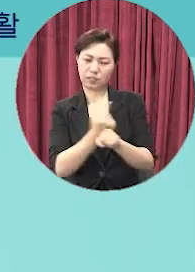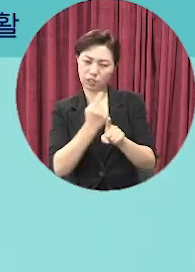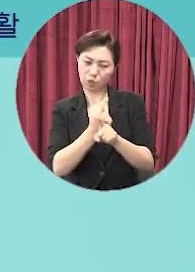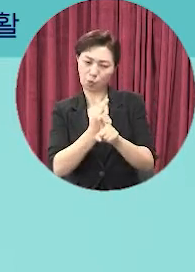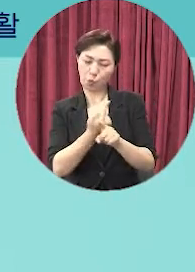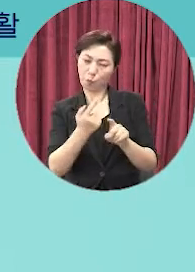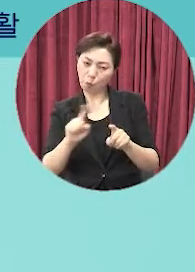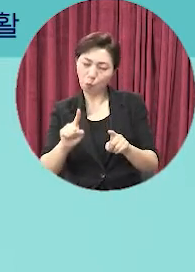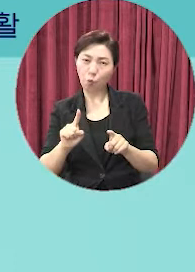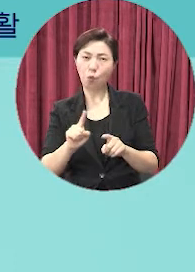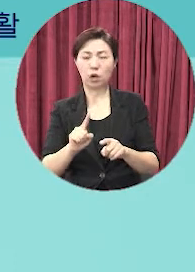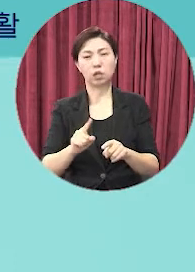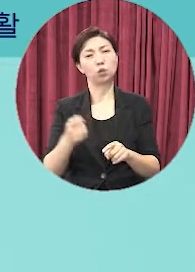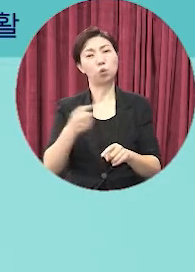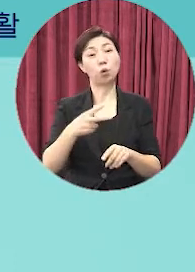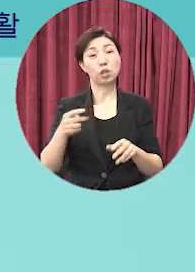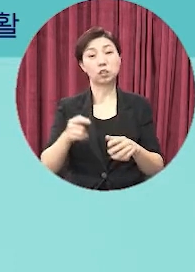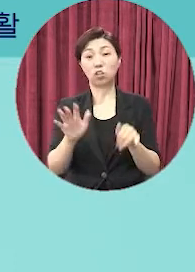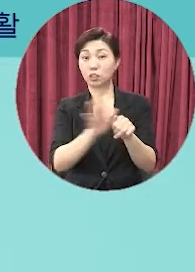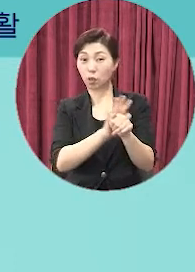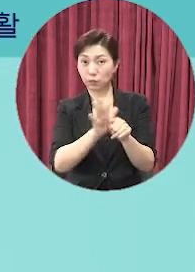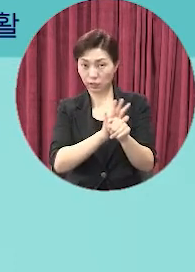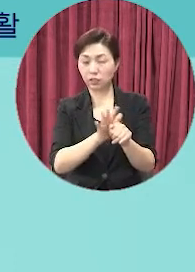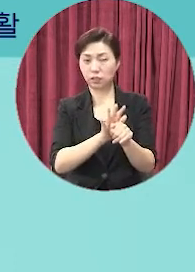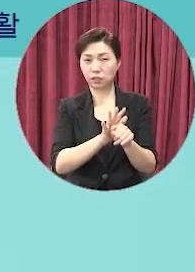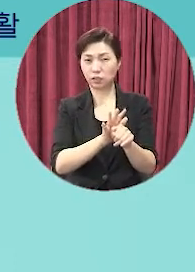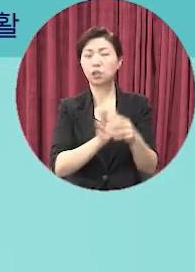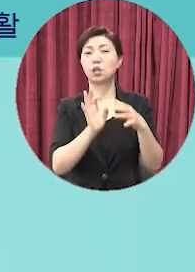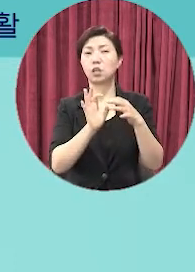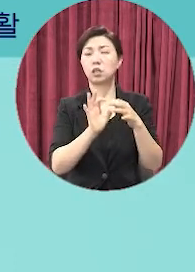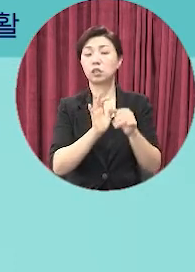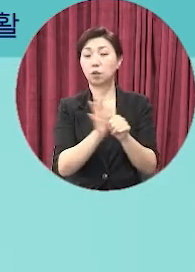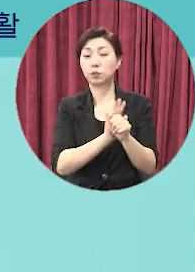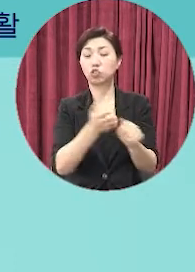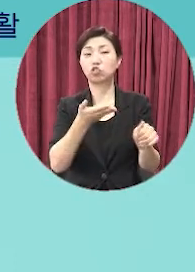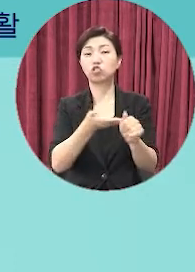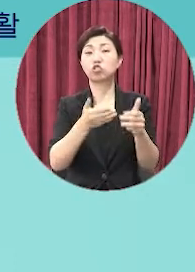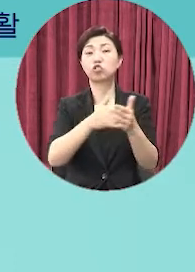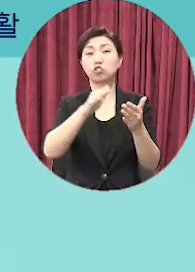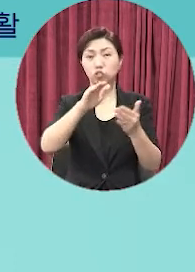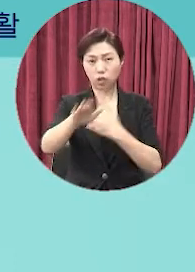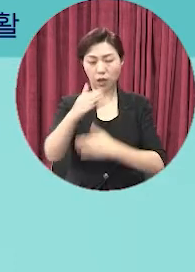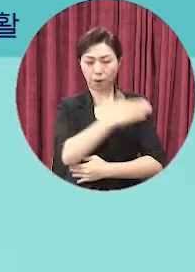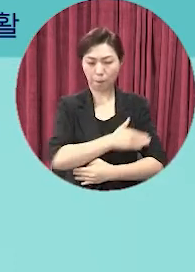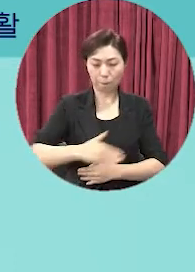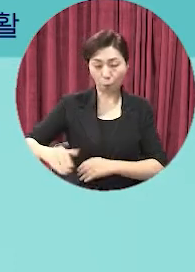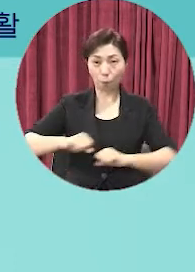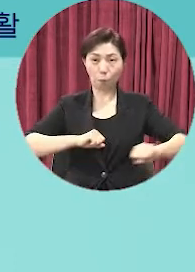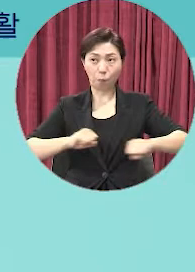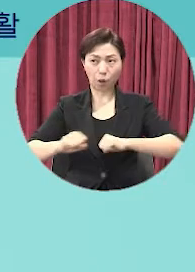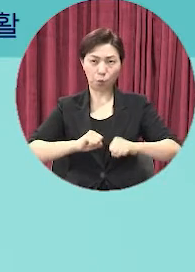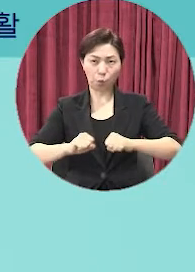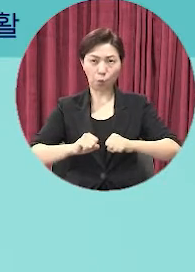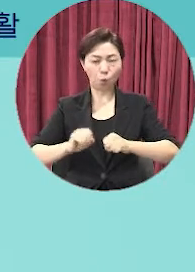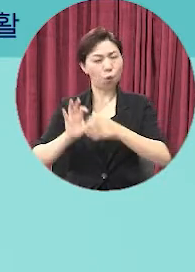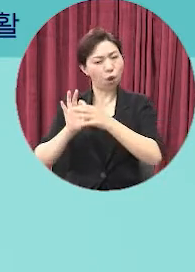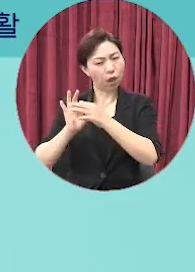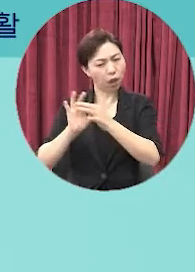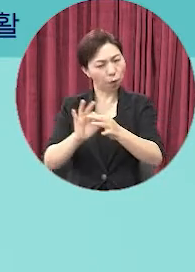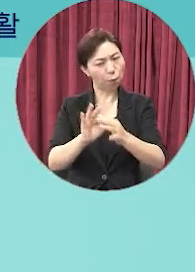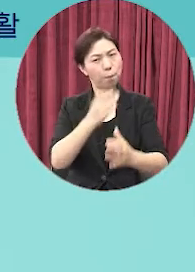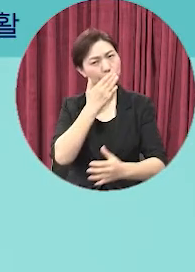이런 것들 통해서 얼마큼 이제 좀 전반적으로 이제 그 신체 활동 관련된 요소들이